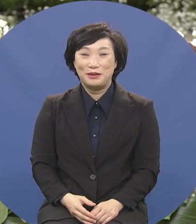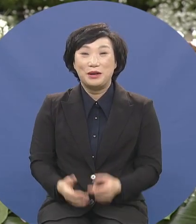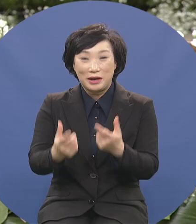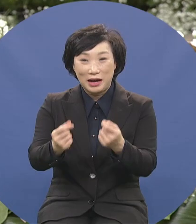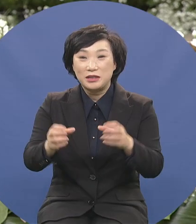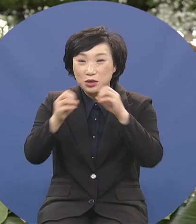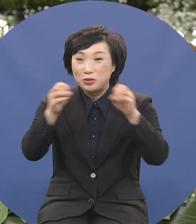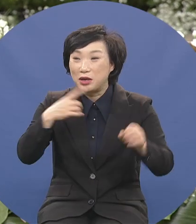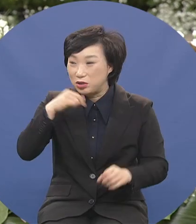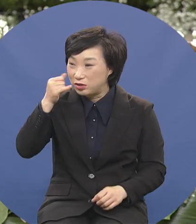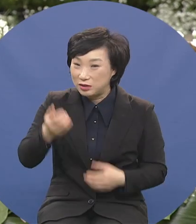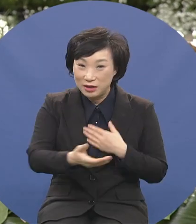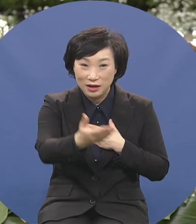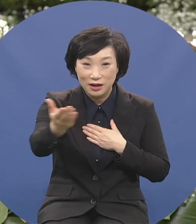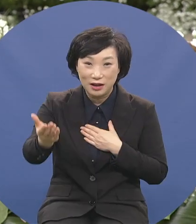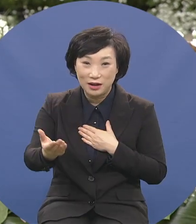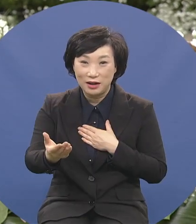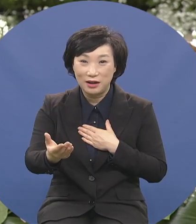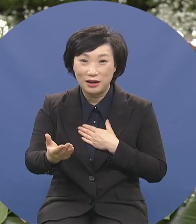그렇게 전도해봤습니까?